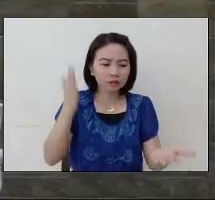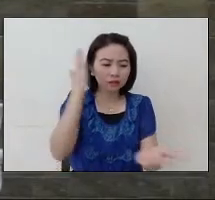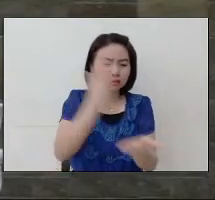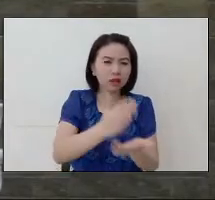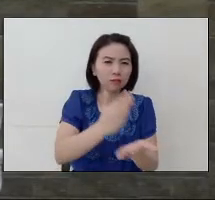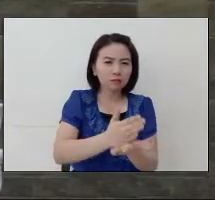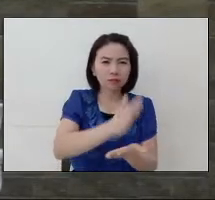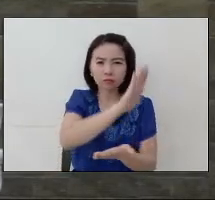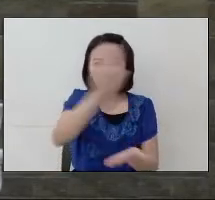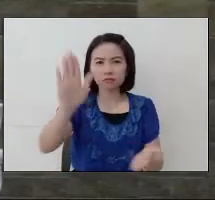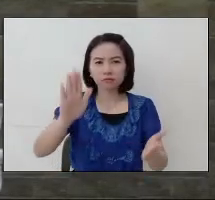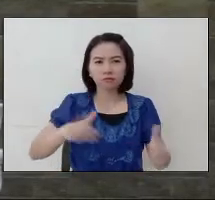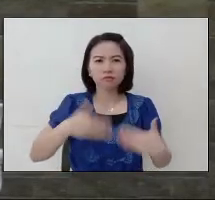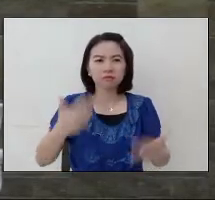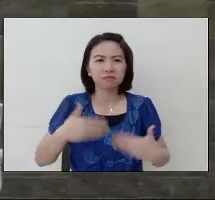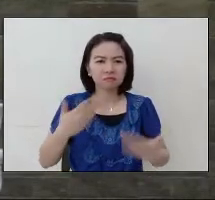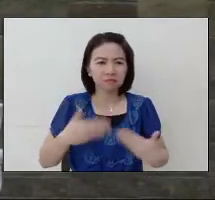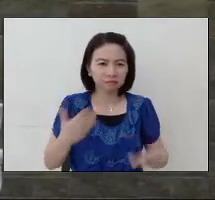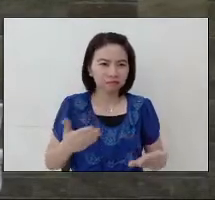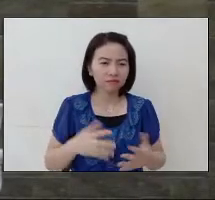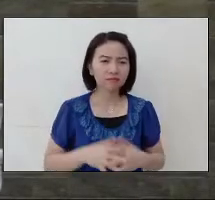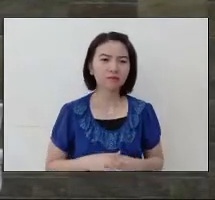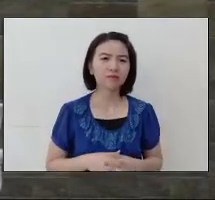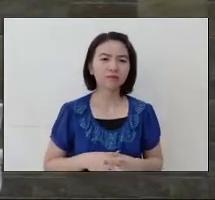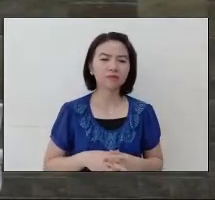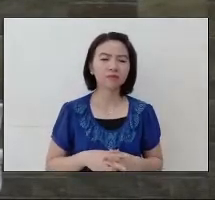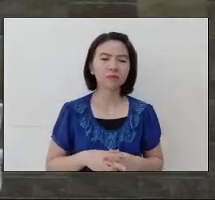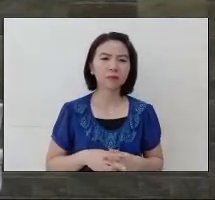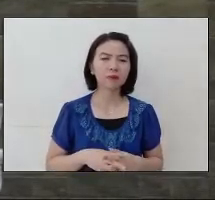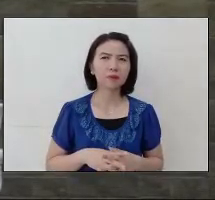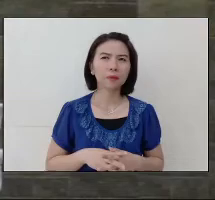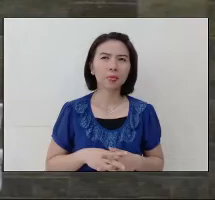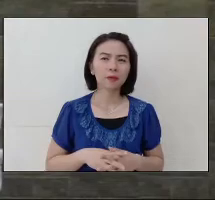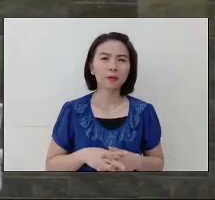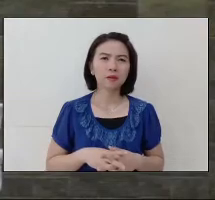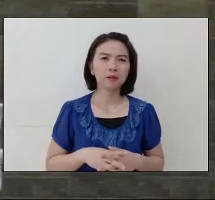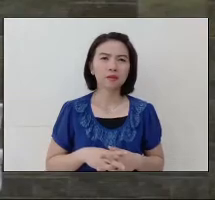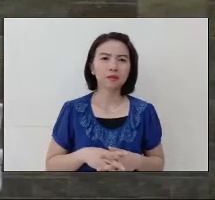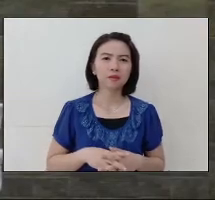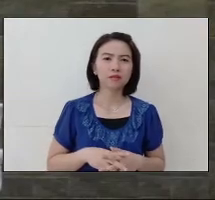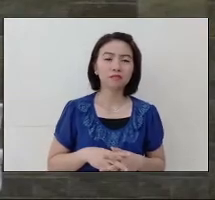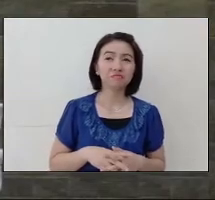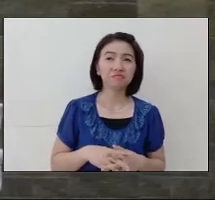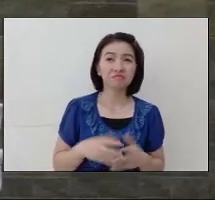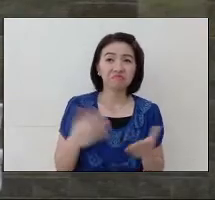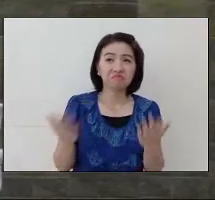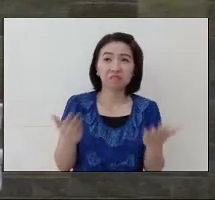Hindi po ba noong hindi mo na ginagawa yung iyong iniisip?